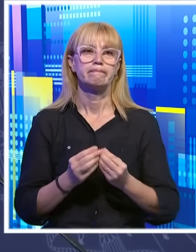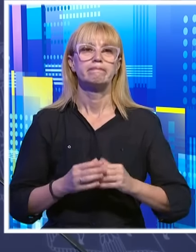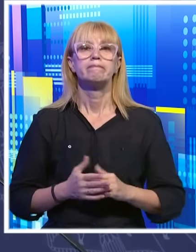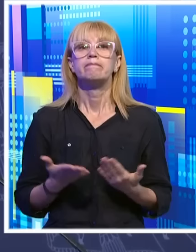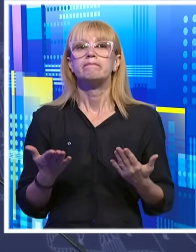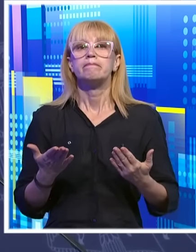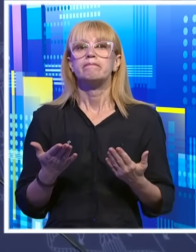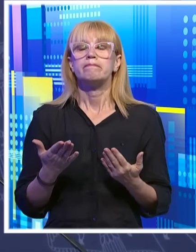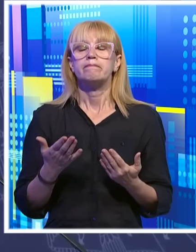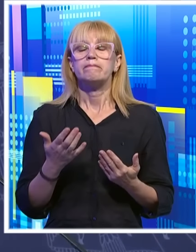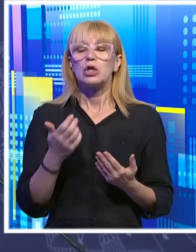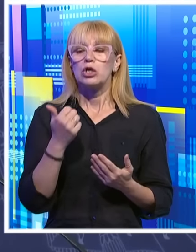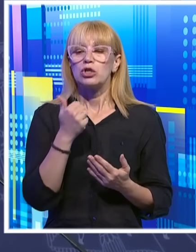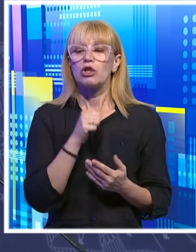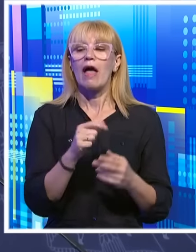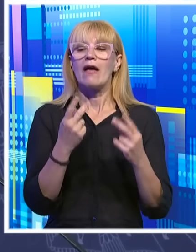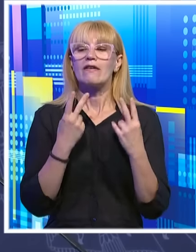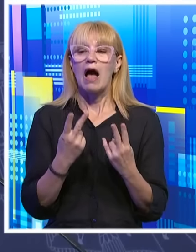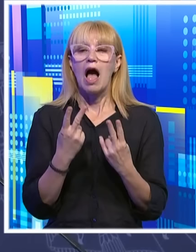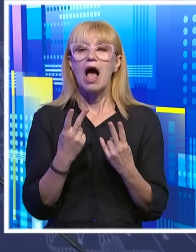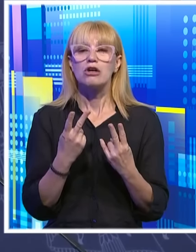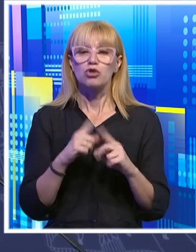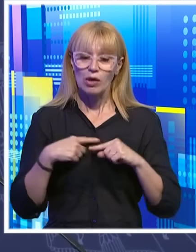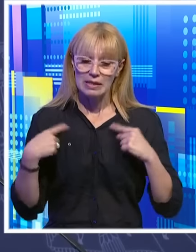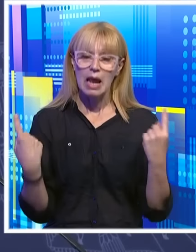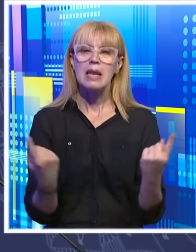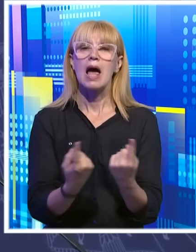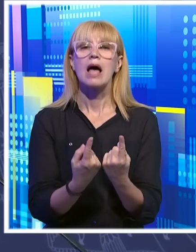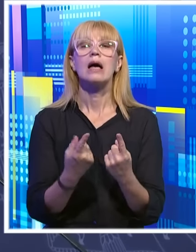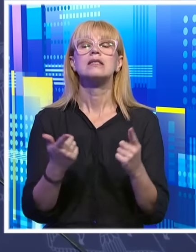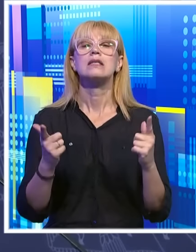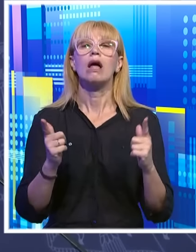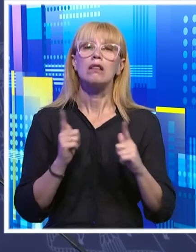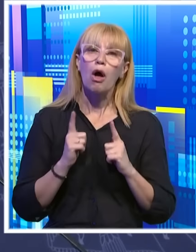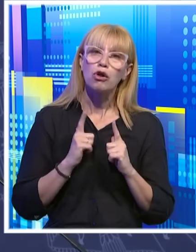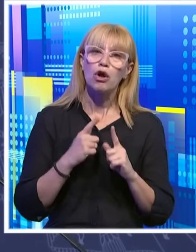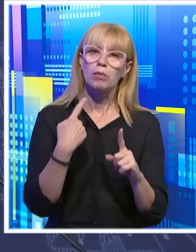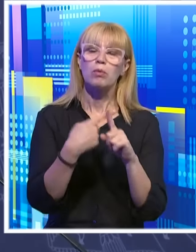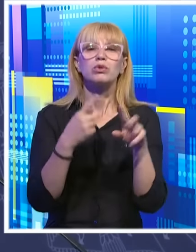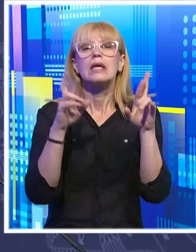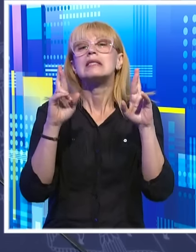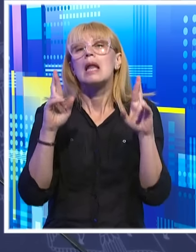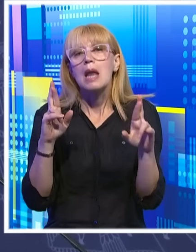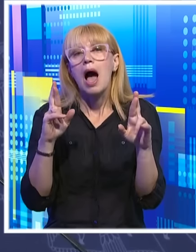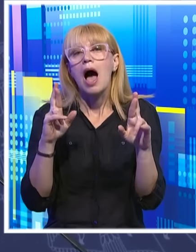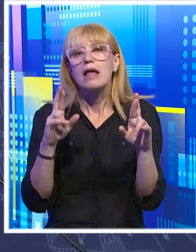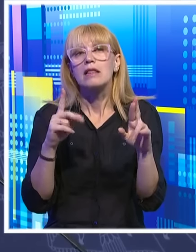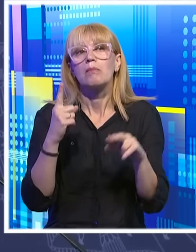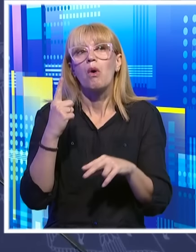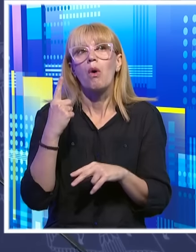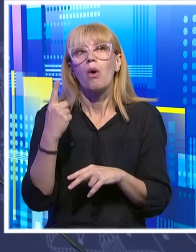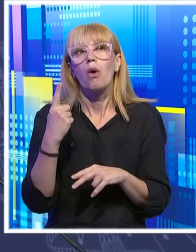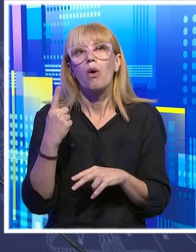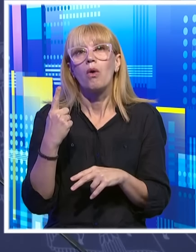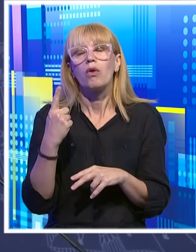Ono što je važno veza nas, to je da očekujemo i nadamo se da od jedne od tri velike kuće pre kraja